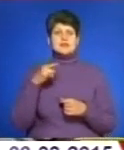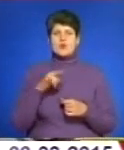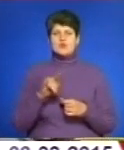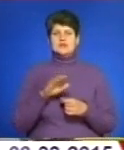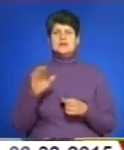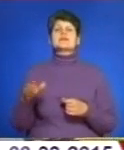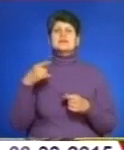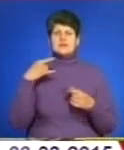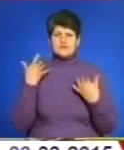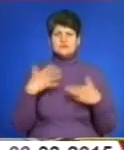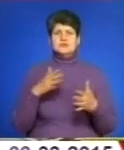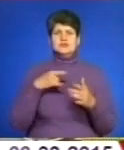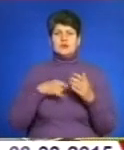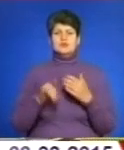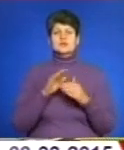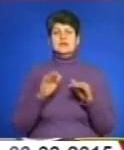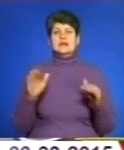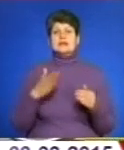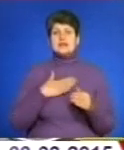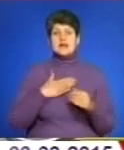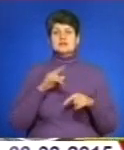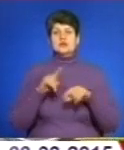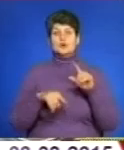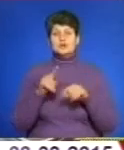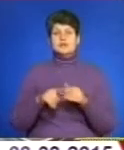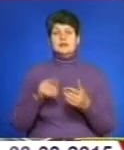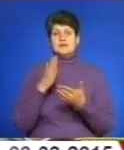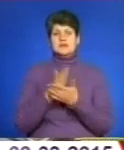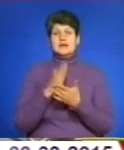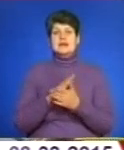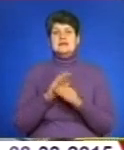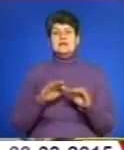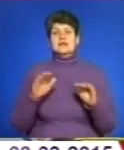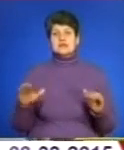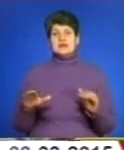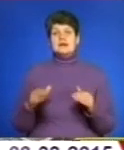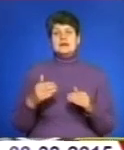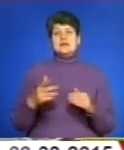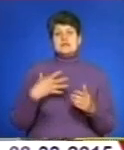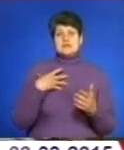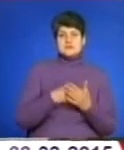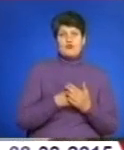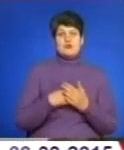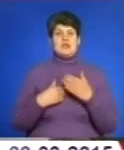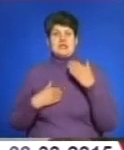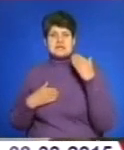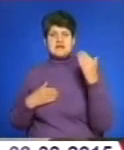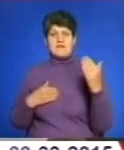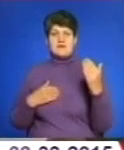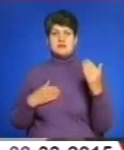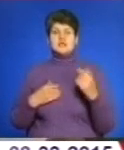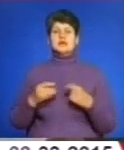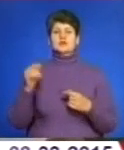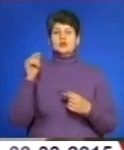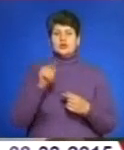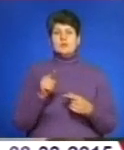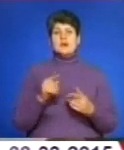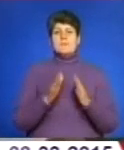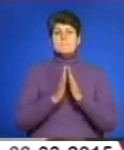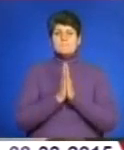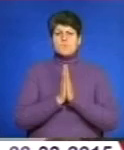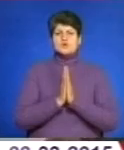її називають Катрусею. Вона не втомлюється дякувати волонтерам та й усім українцям. Захоплюється відвагою чоловіків, які